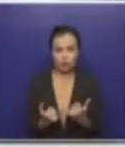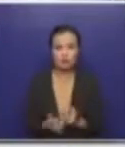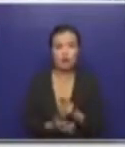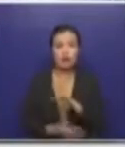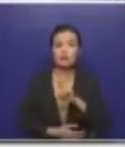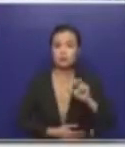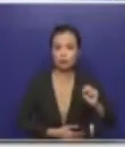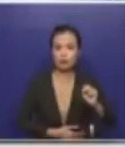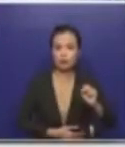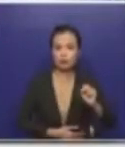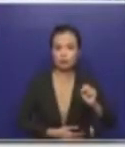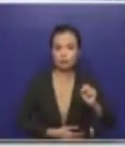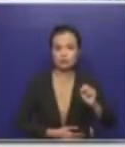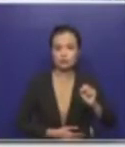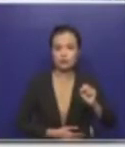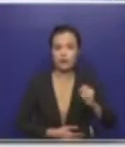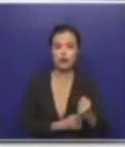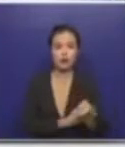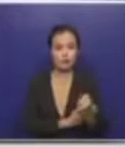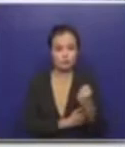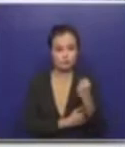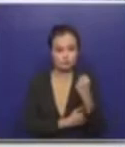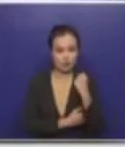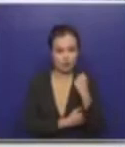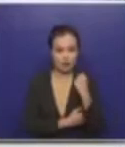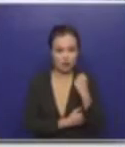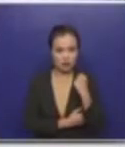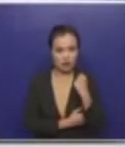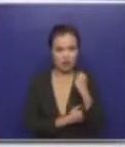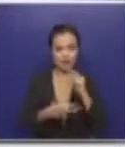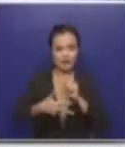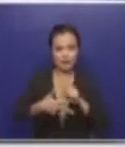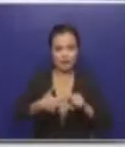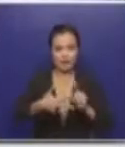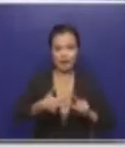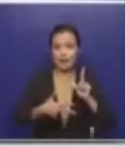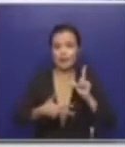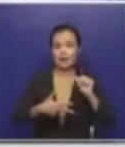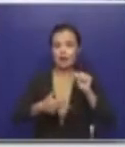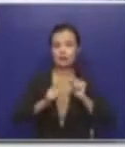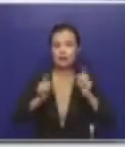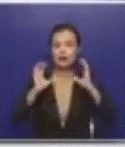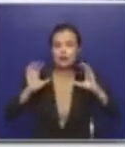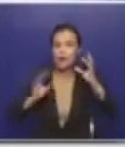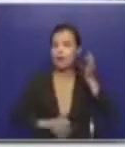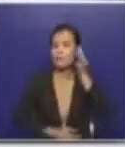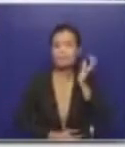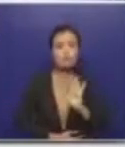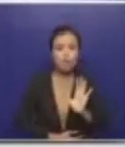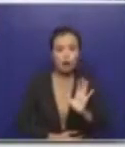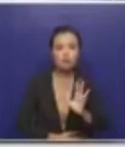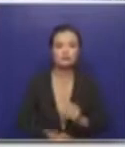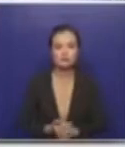ราถึงแม้ว่าจะเป็นหนึ่งในอำนาจ3อำนาจหลักแต่ว่ารัฐบาลเขาไม่ฟังอะครับและที่สำคัญก็